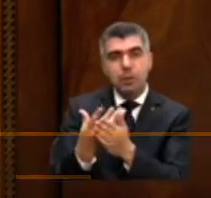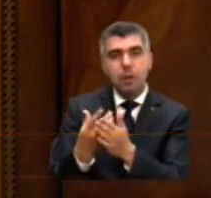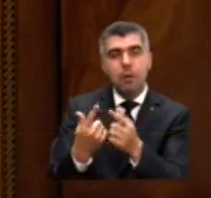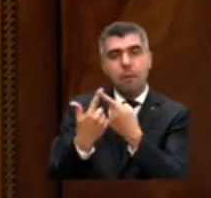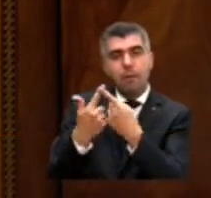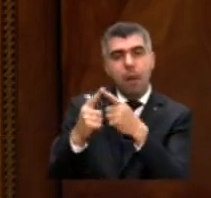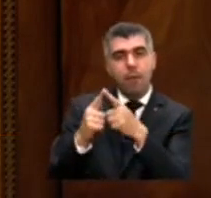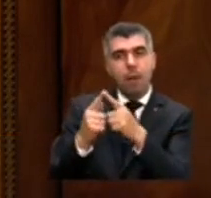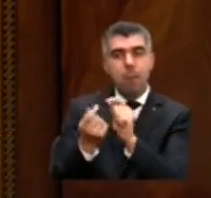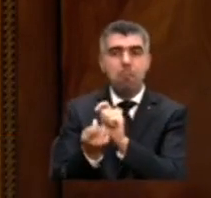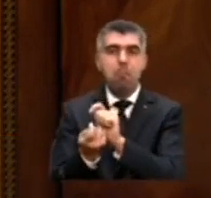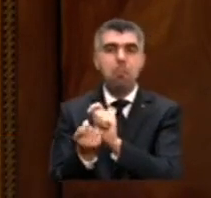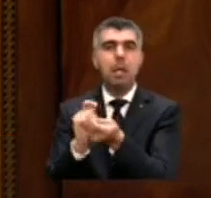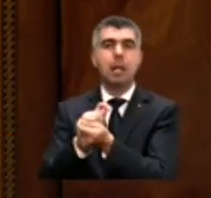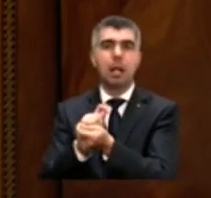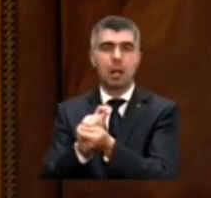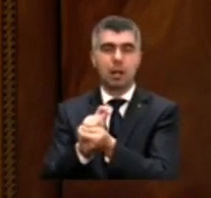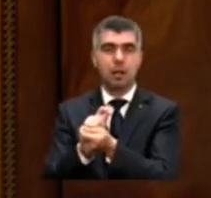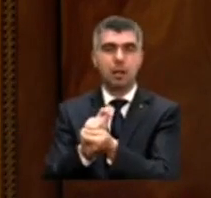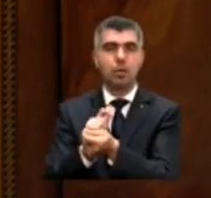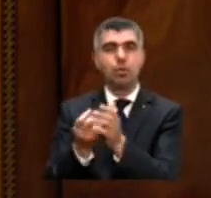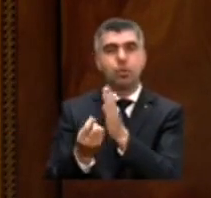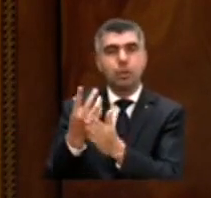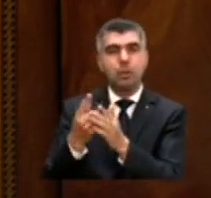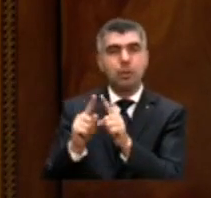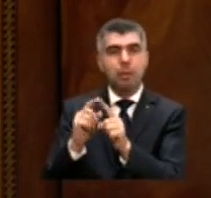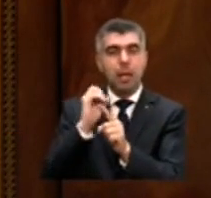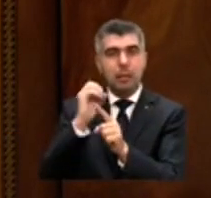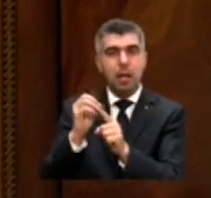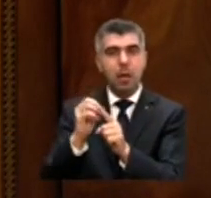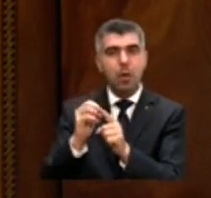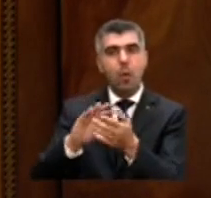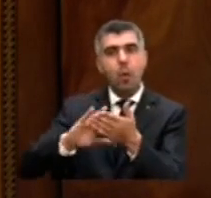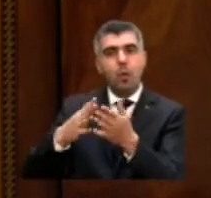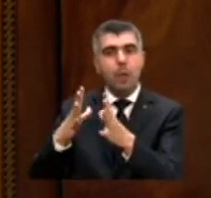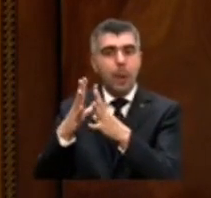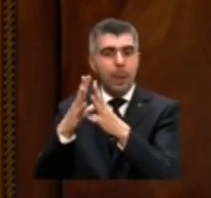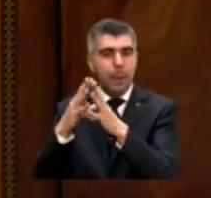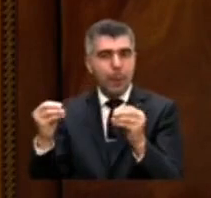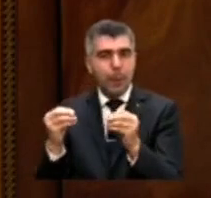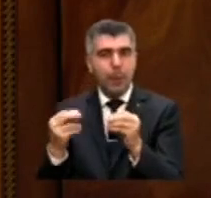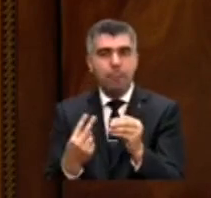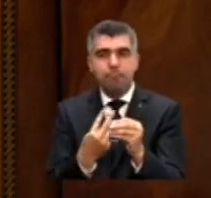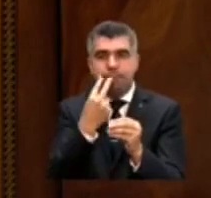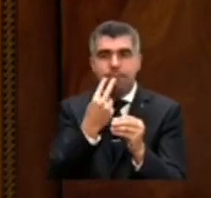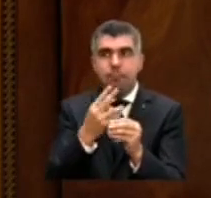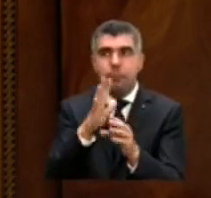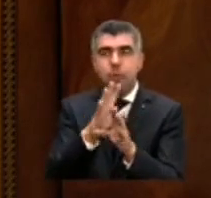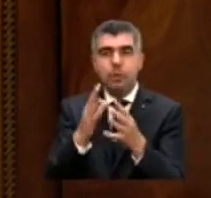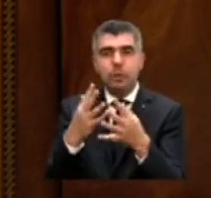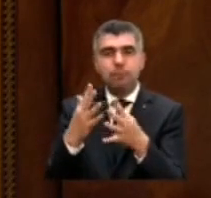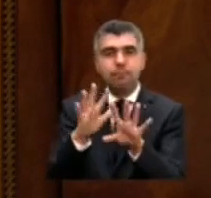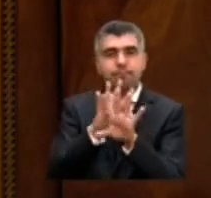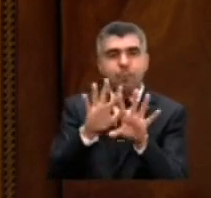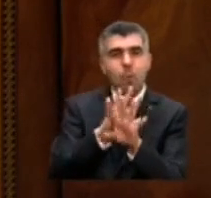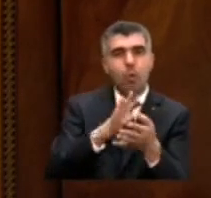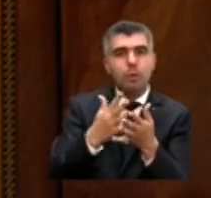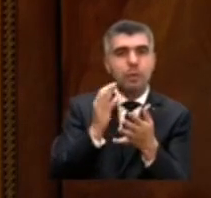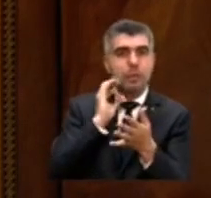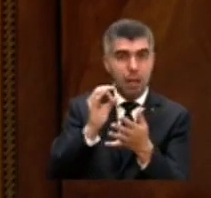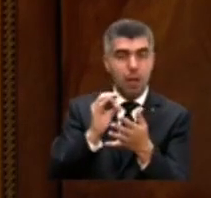التحول الاقتصادي مثل تطوير الصناعة الخالية من الكربون وتسريع التحول الرقمي وإنعاش القطاع